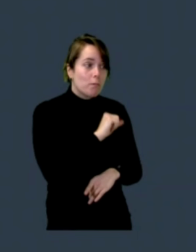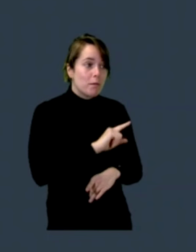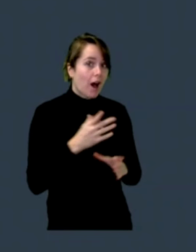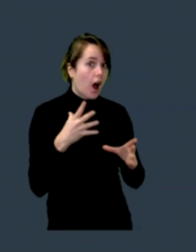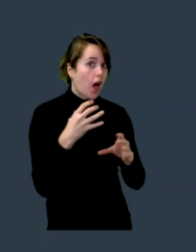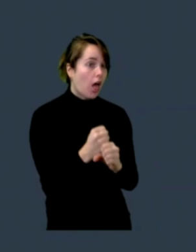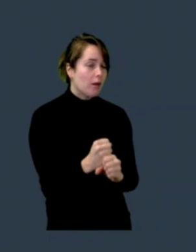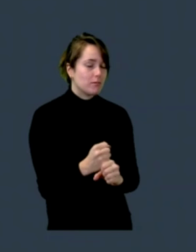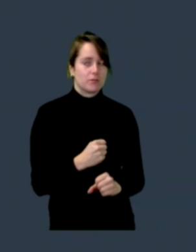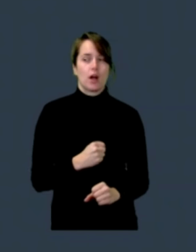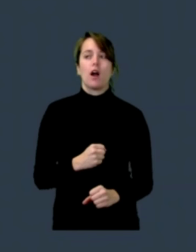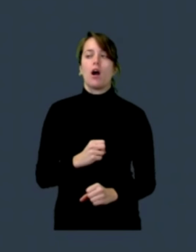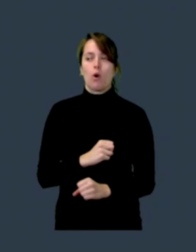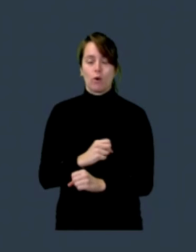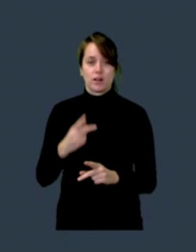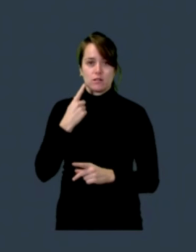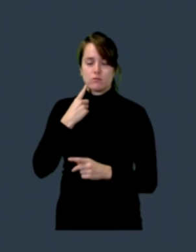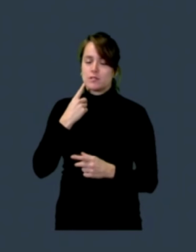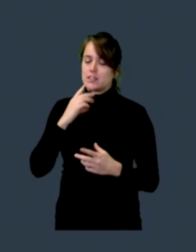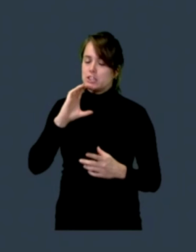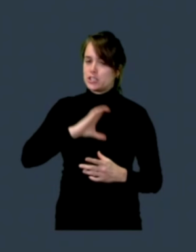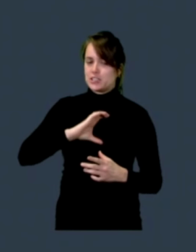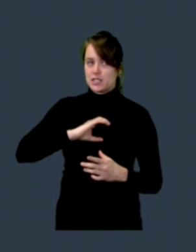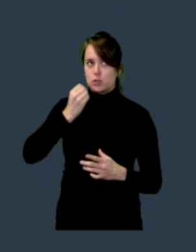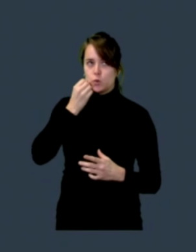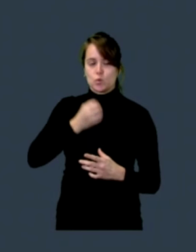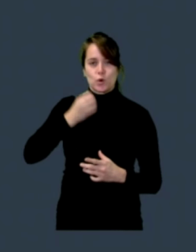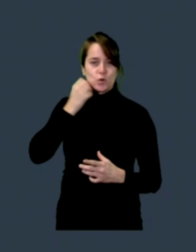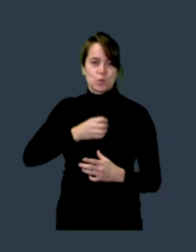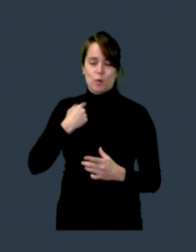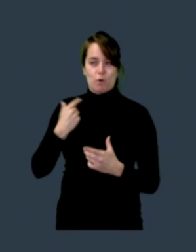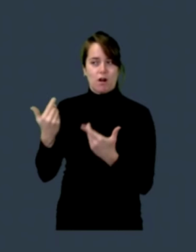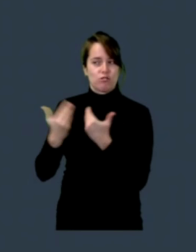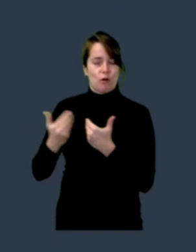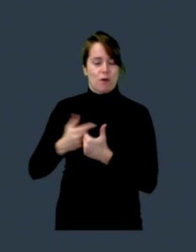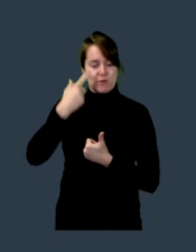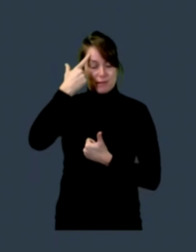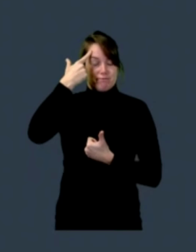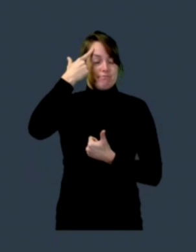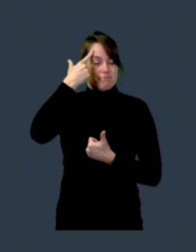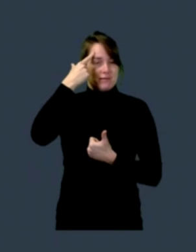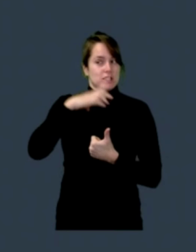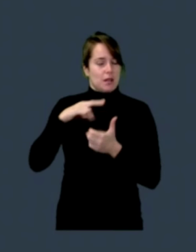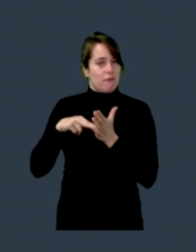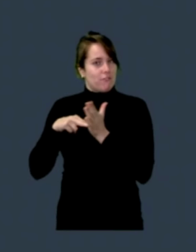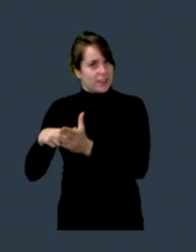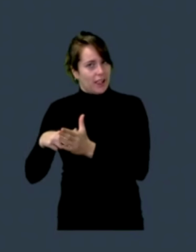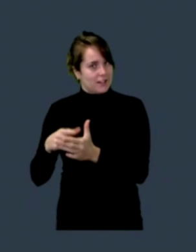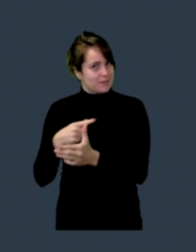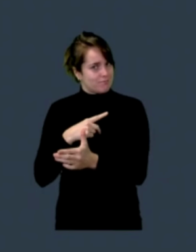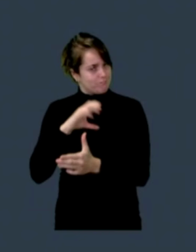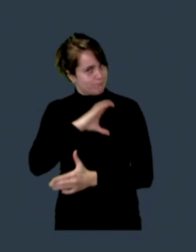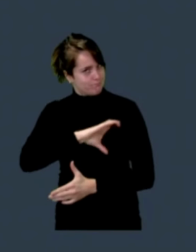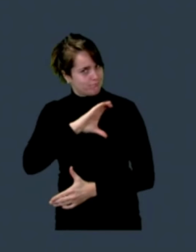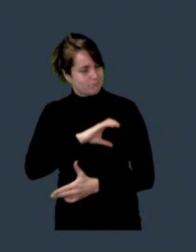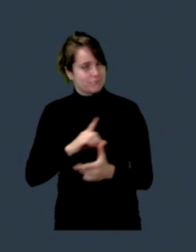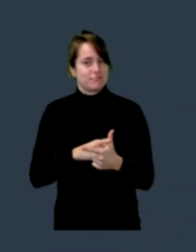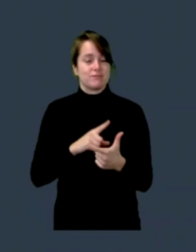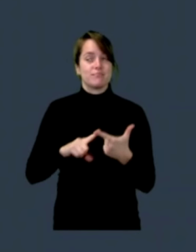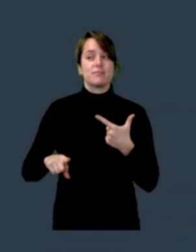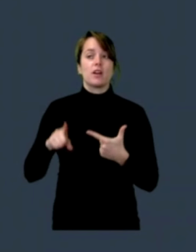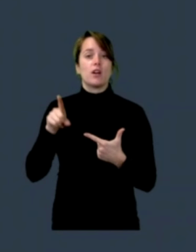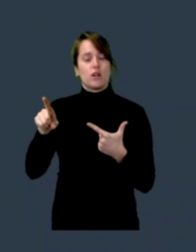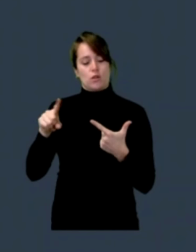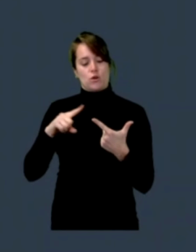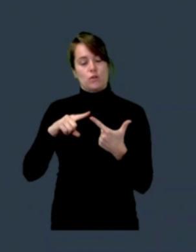régulièrement de cette demande et j'essaye d'y rester fidèle. La deuxième, qui elle était tournée vers Auvergne-Rhône-Alpes, il